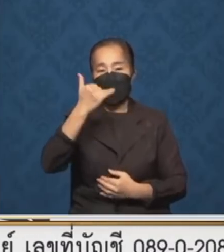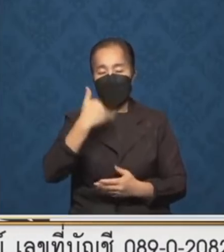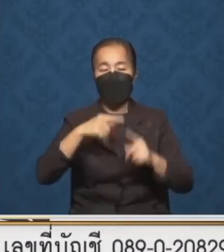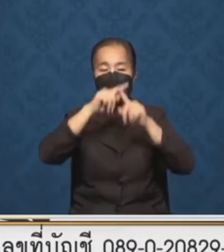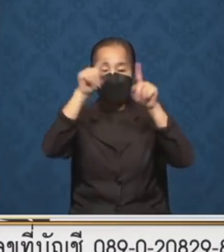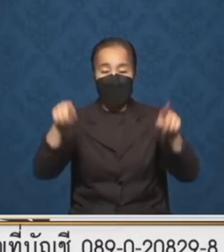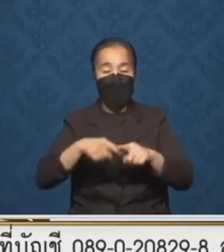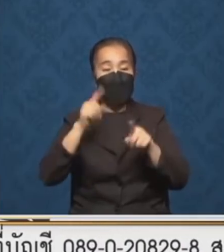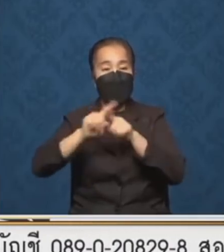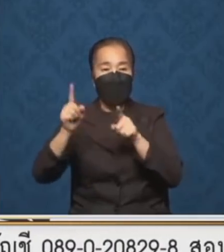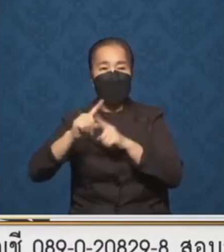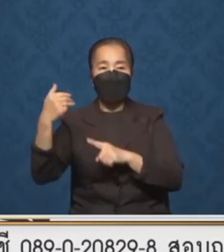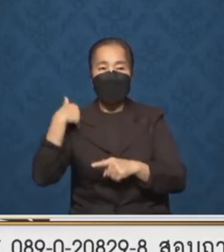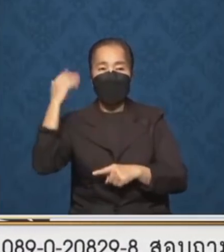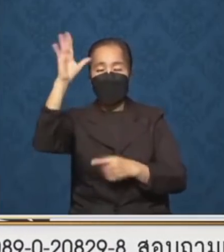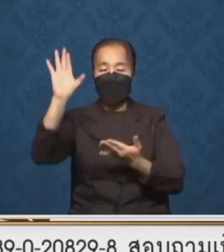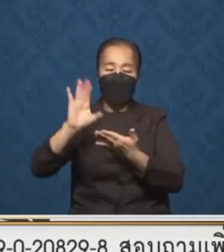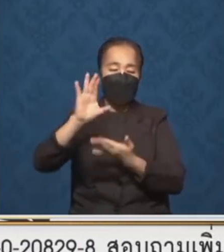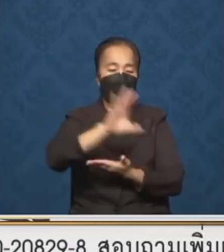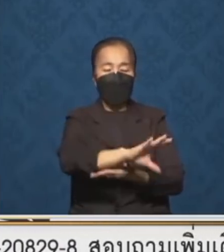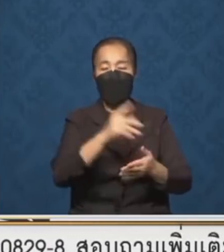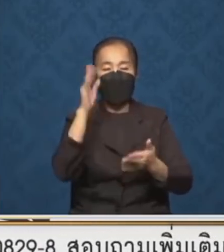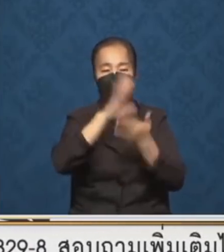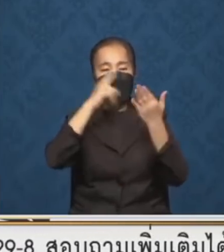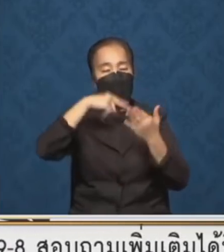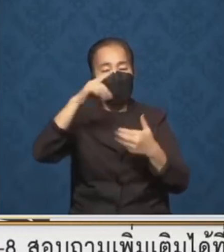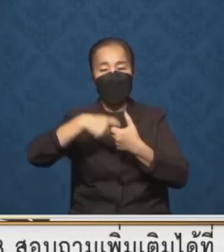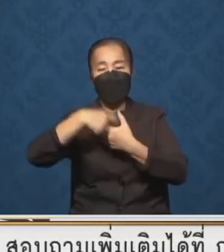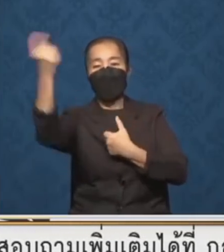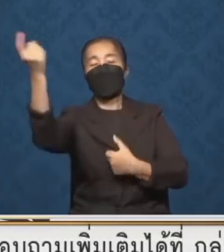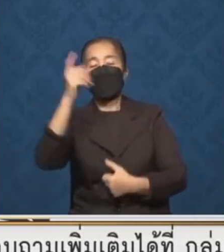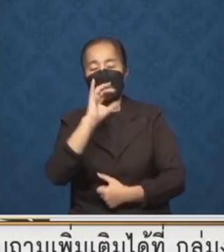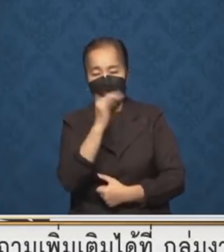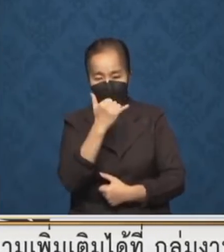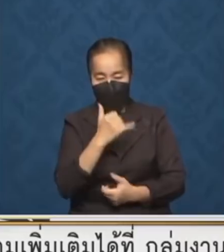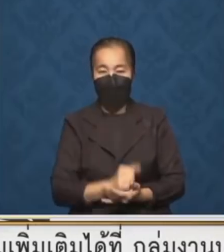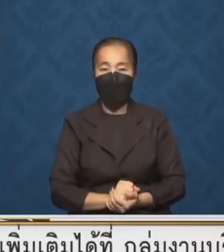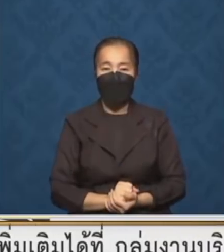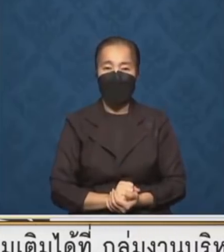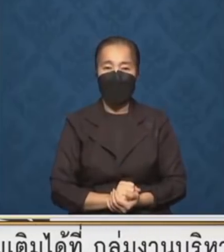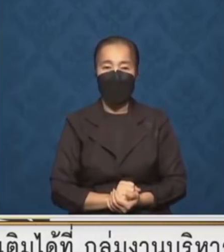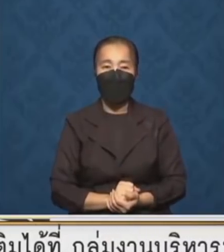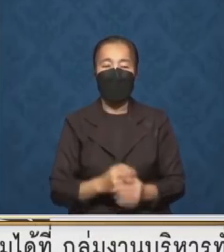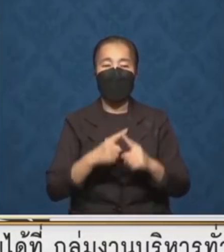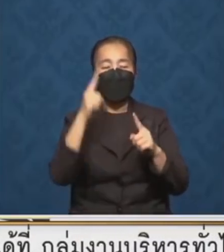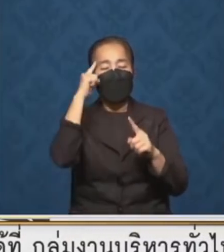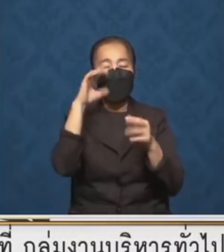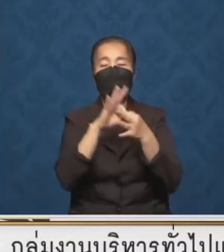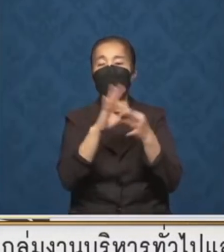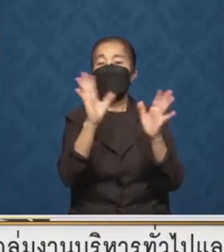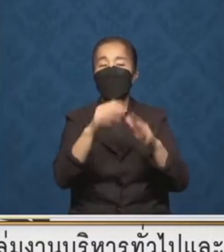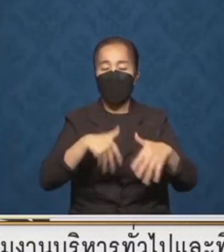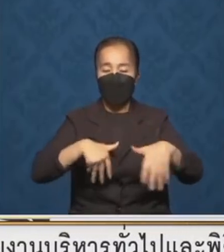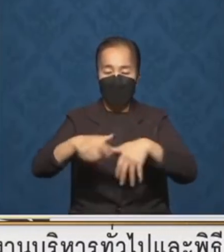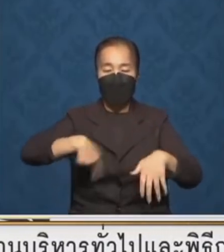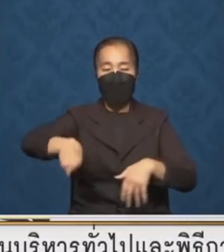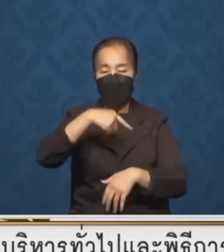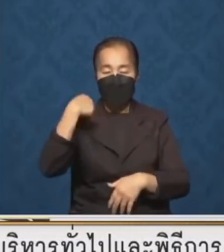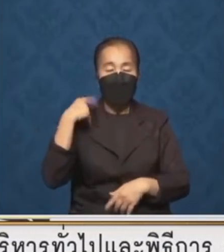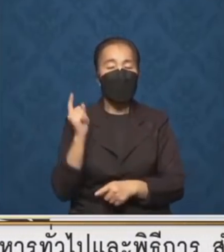าจจะลดการลงทุนในประเทศไทยหรือไม่ก็ถอนตัวออกจากประเทศไทยไปเลยครับแต่ไม่ต้องห่วงนะครับประชาชนทุกคนยังใช้